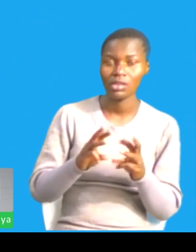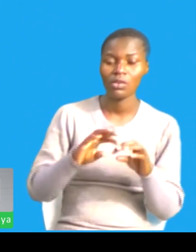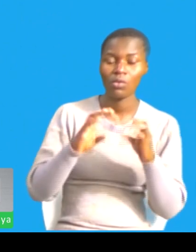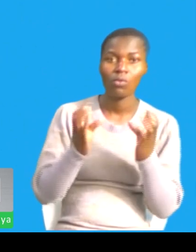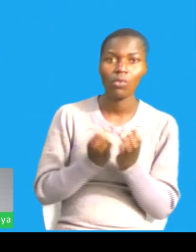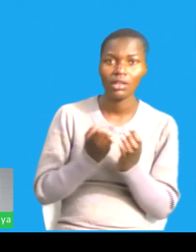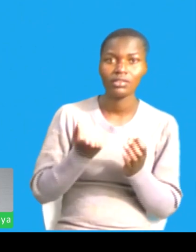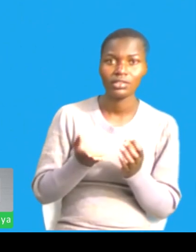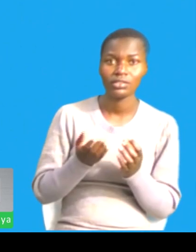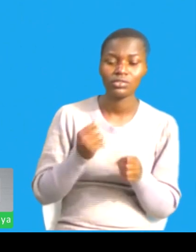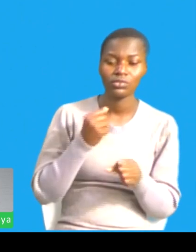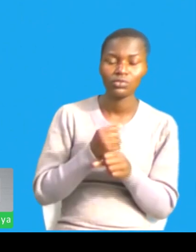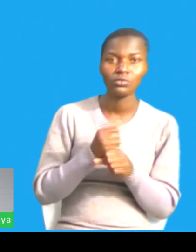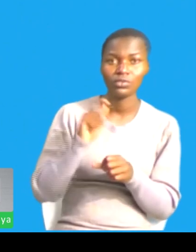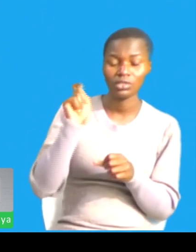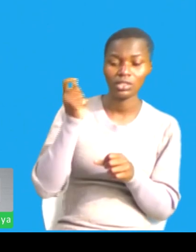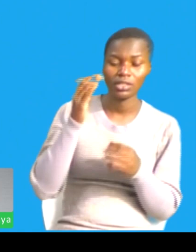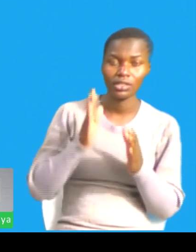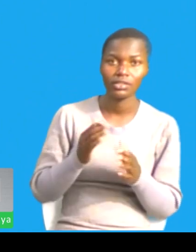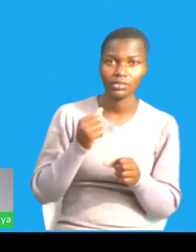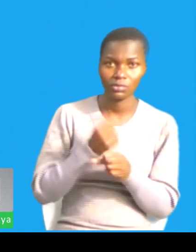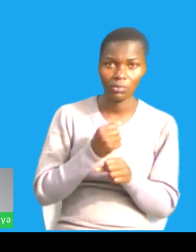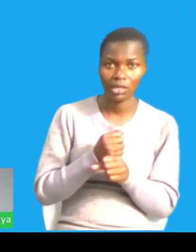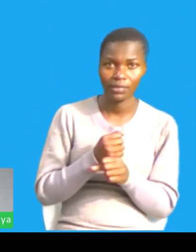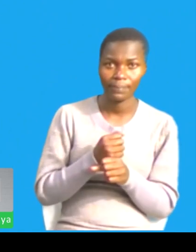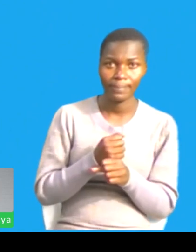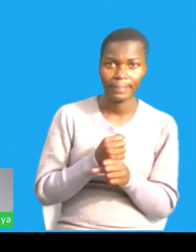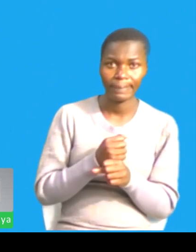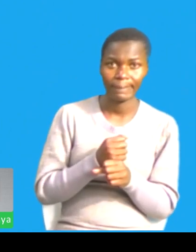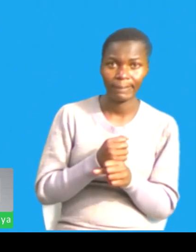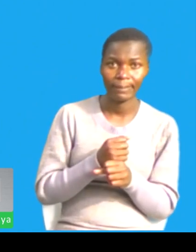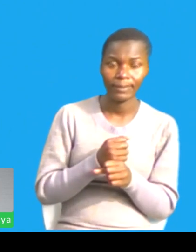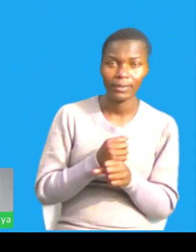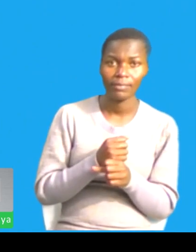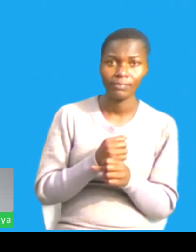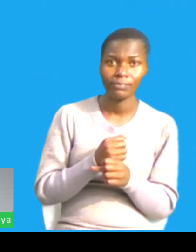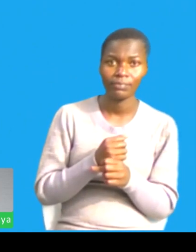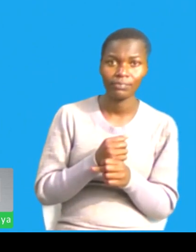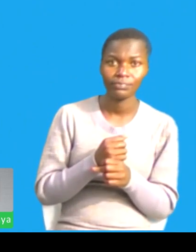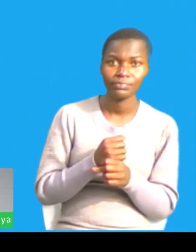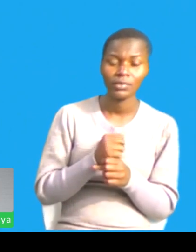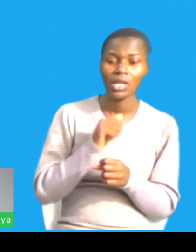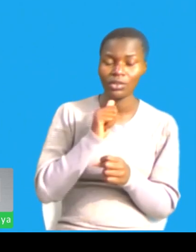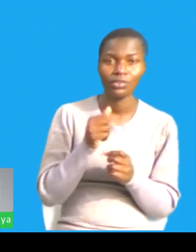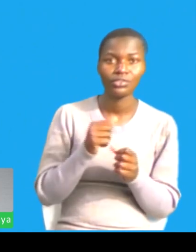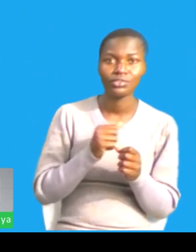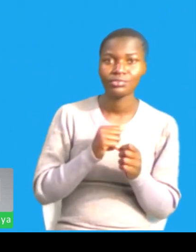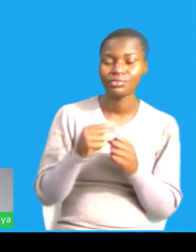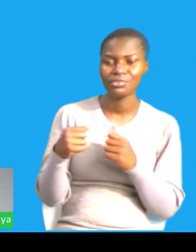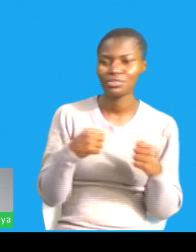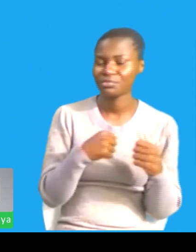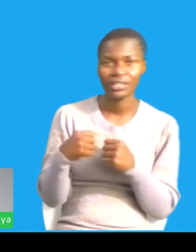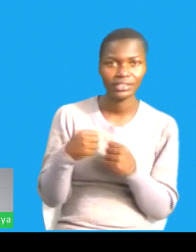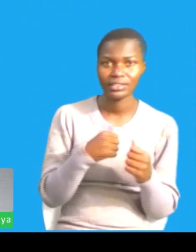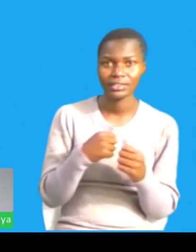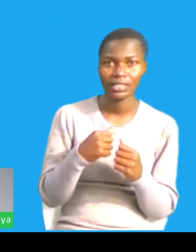Wakenya kazi, sio kufanyiana kupigana. Inaitwa vita ya among themselves.